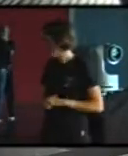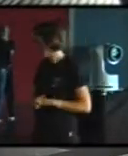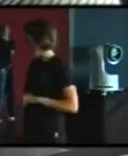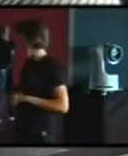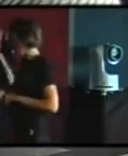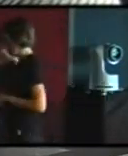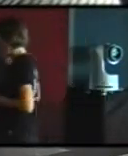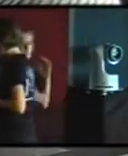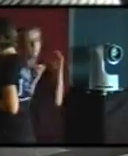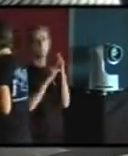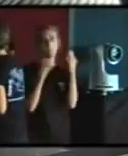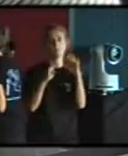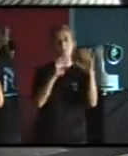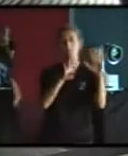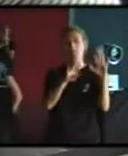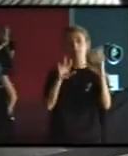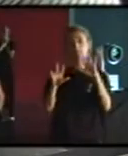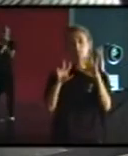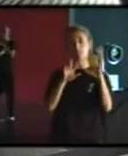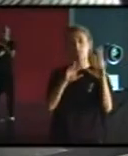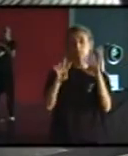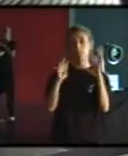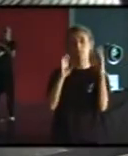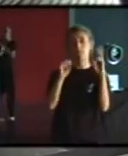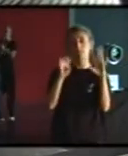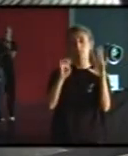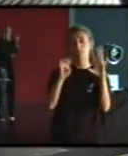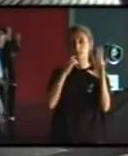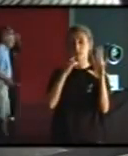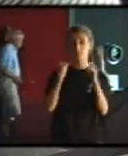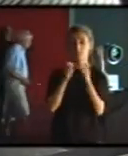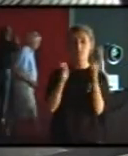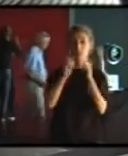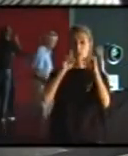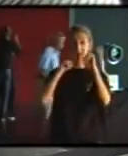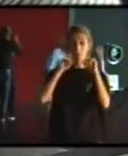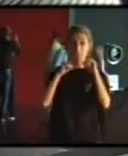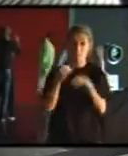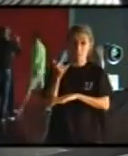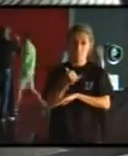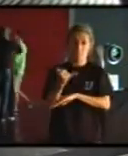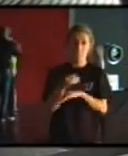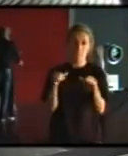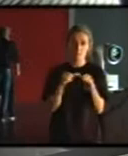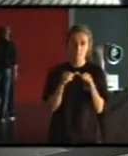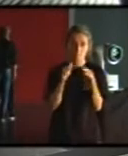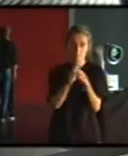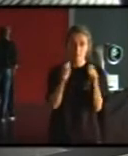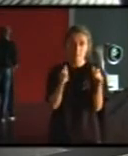1989-90, le mur tombe. Le Palais des Larmes n'est plus nécessaire, on n'a plus besoin. Alors pourquoi,